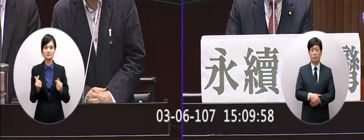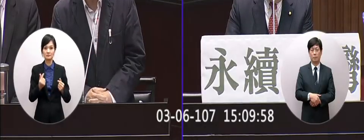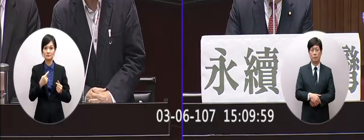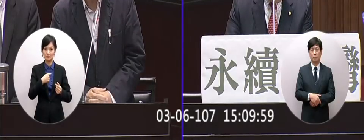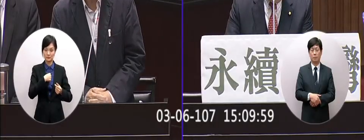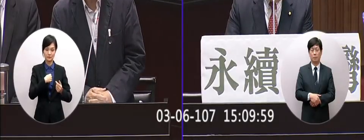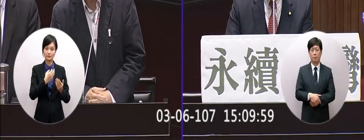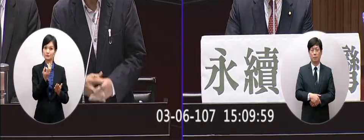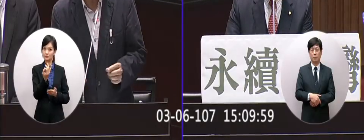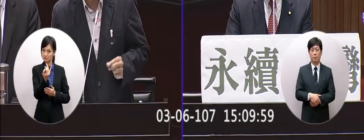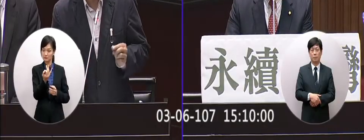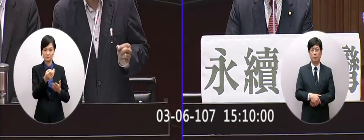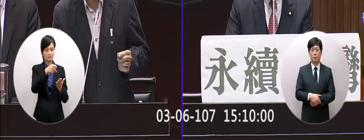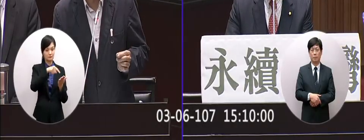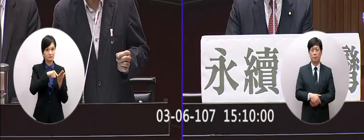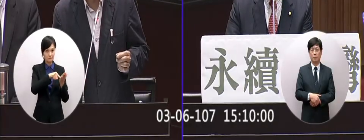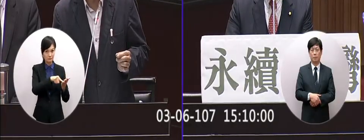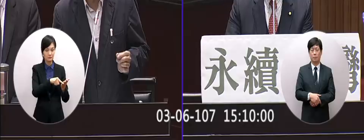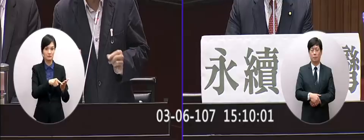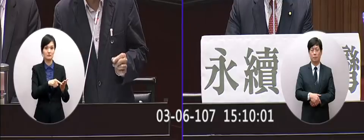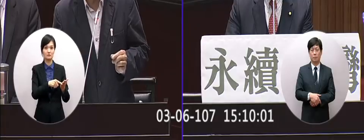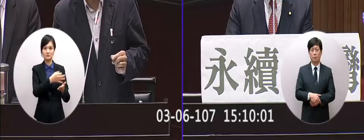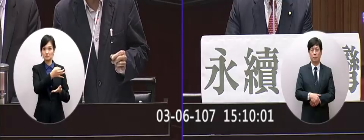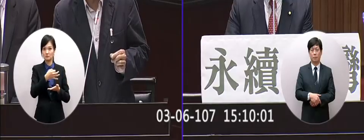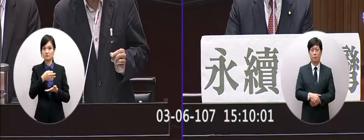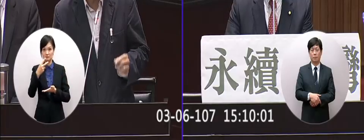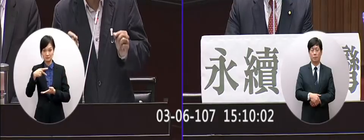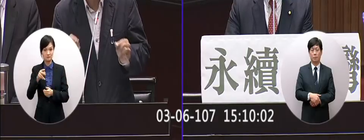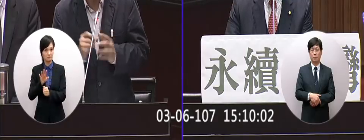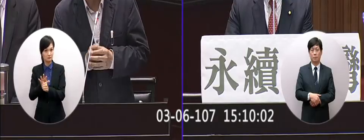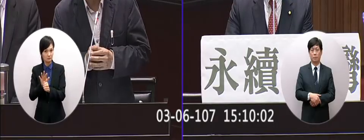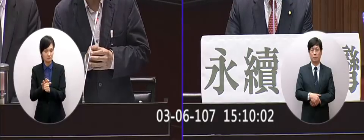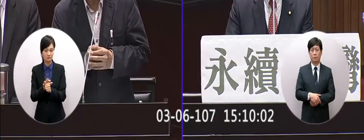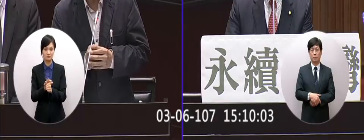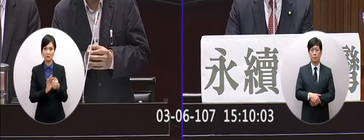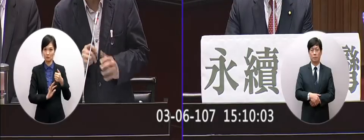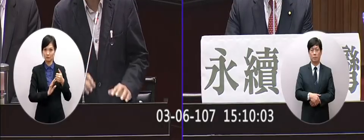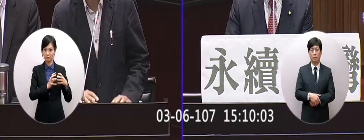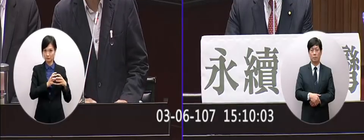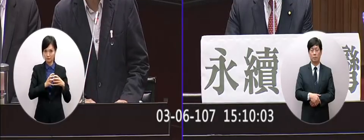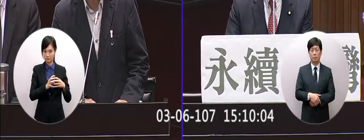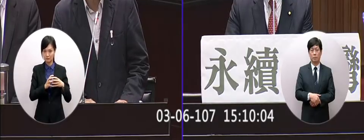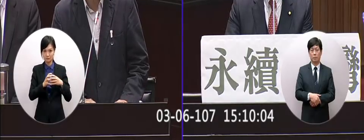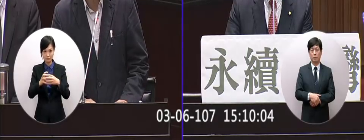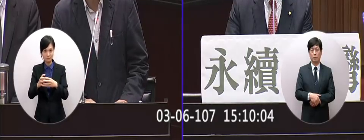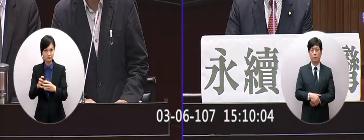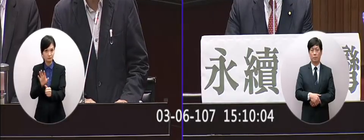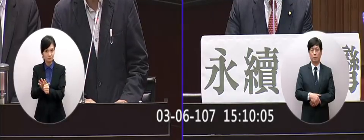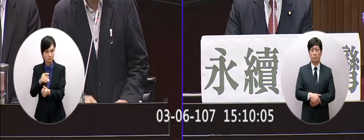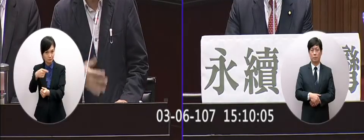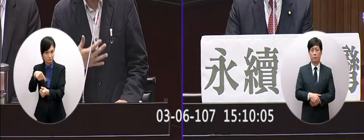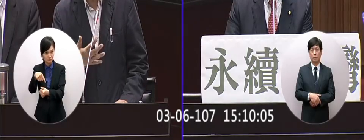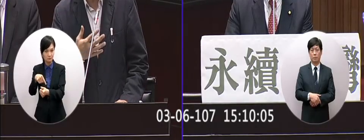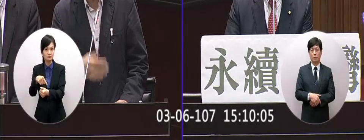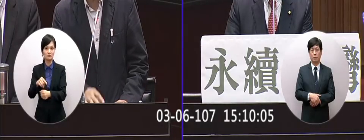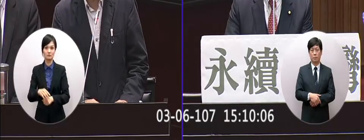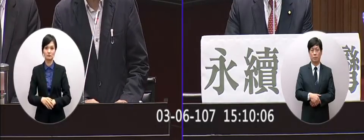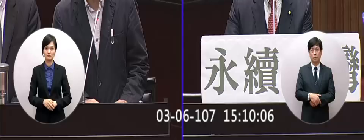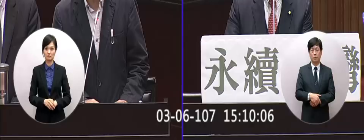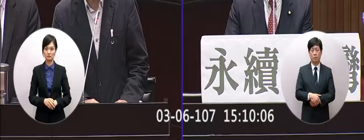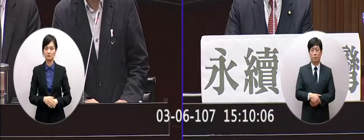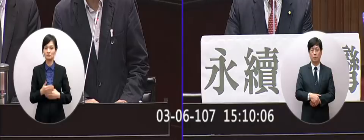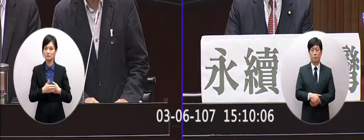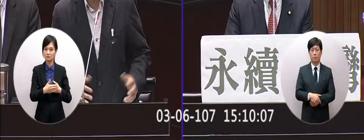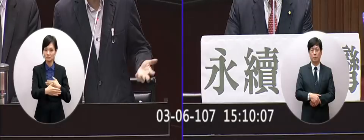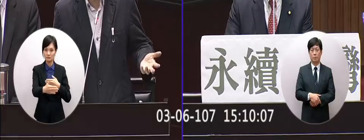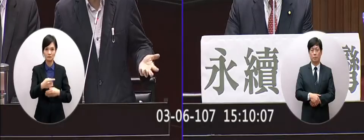编列的经费，实际上去协助，而且辅导团实际到位，其实这样子的一个推动啊，我要跟